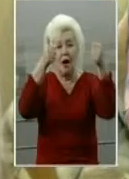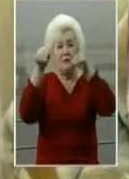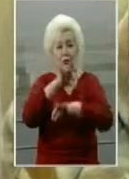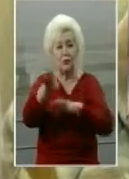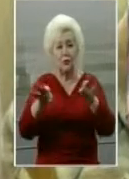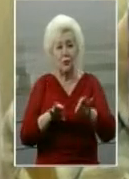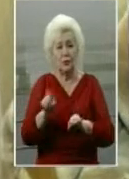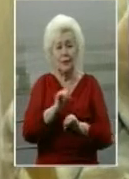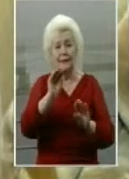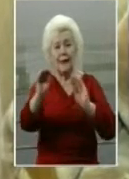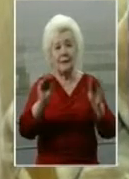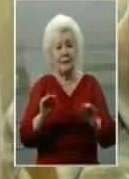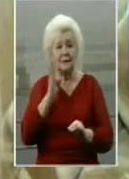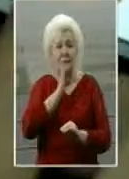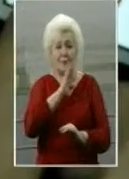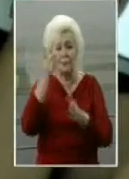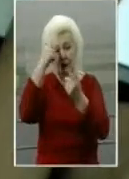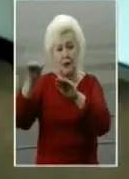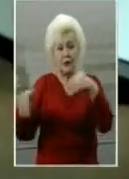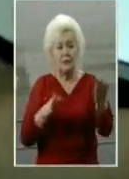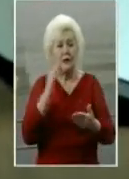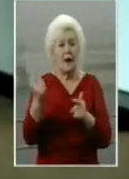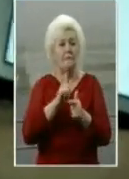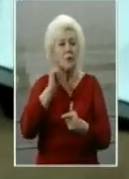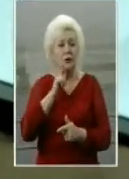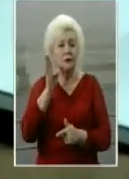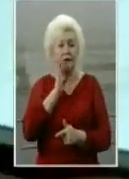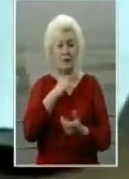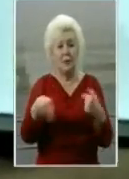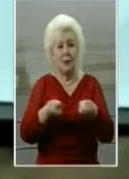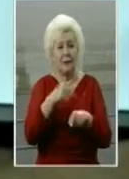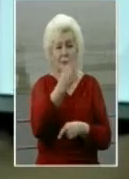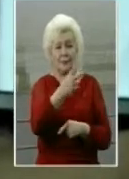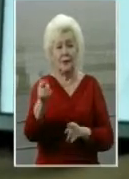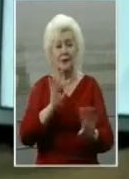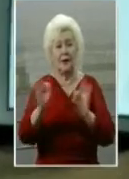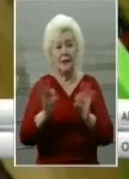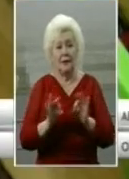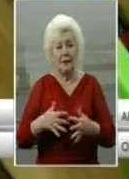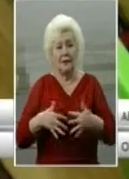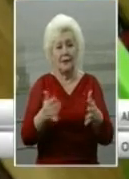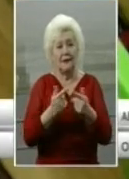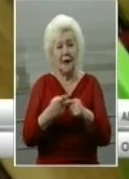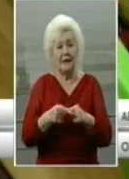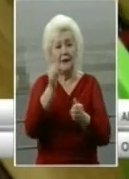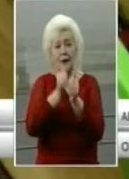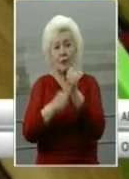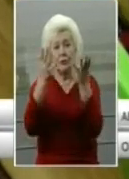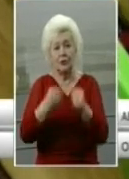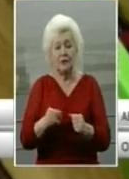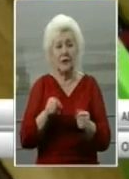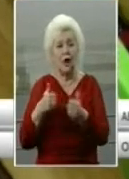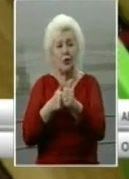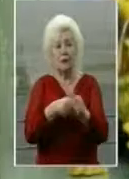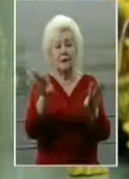Фотопроект «Не інстамама» ініціювали молоді мами для таких, як самі, щоб показати реальні декретні будні. Через гонитву за